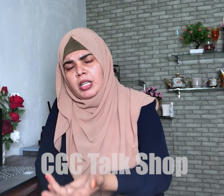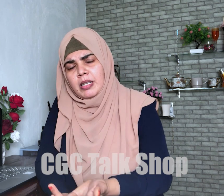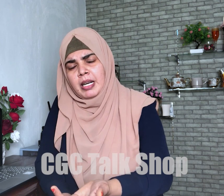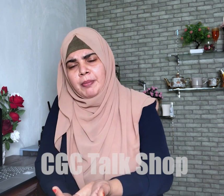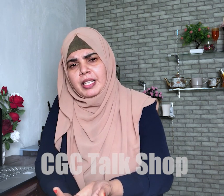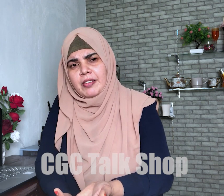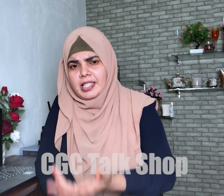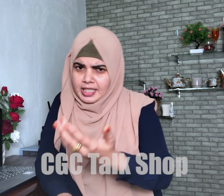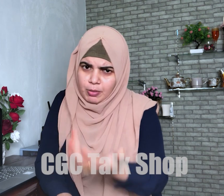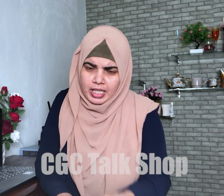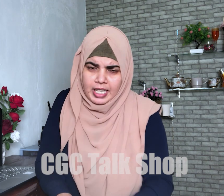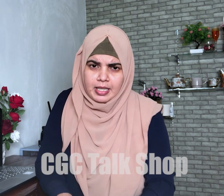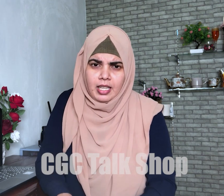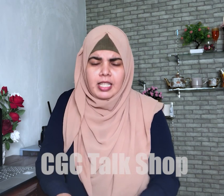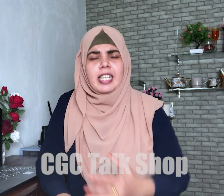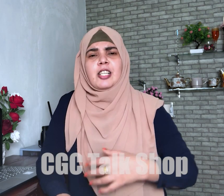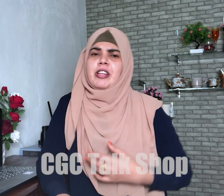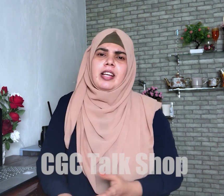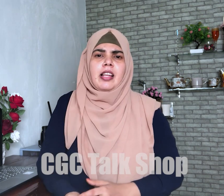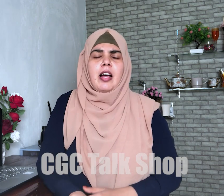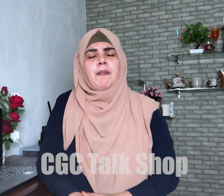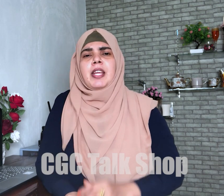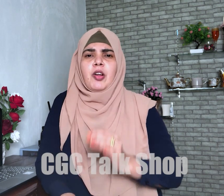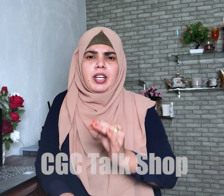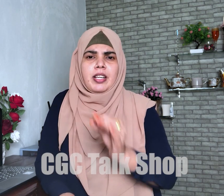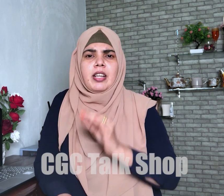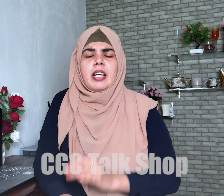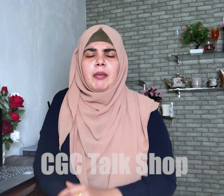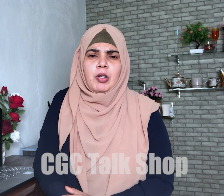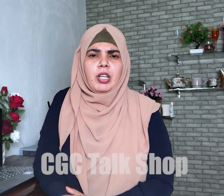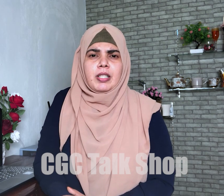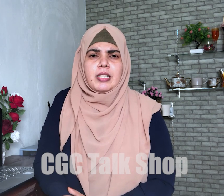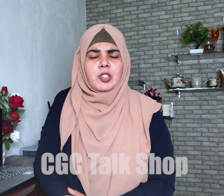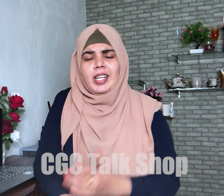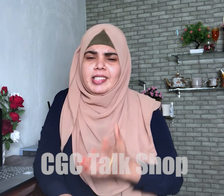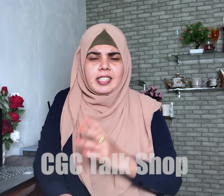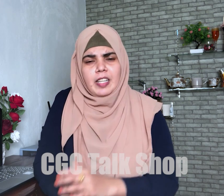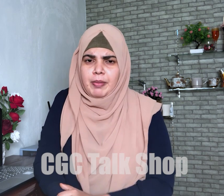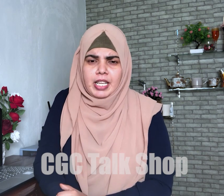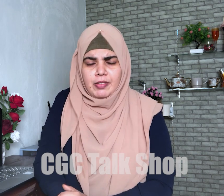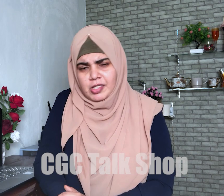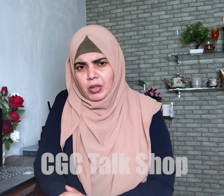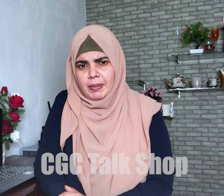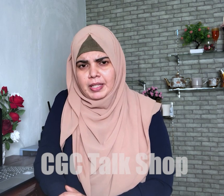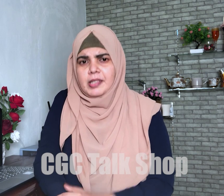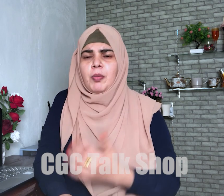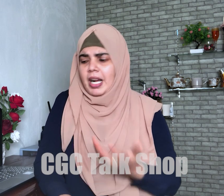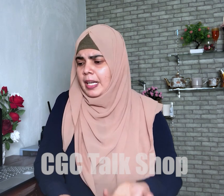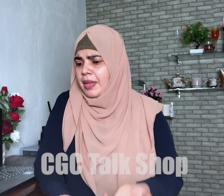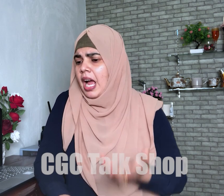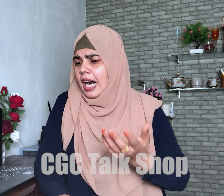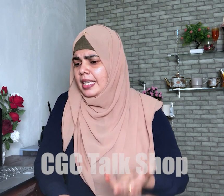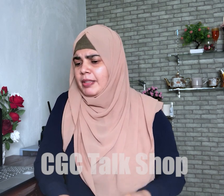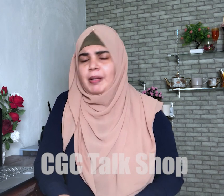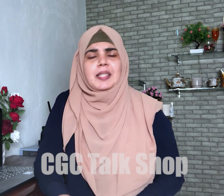மொழி மூலமான படிக்கிறவங்க சிங்கள மொழியில எழுதலாம், இங்கிலீஷ்ல எழுதலாம் அப்படிங்கிற ஒரு நமக்கு ஒரு சாய்ஸ் இருக்கு அப்படிங்கறது வந்து சொல்லப்படுது. ஸோ